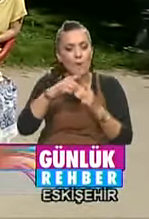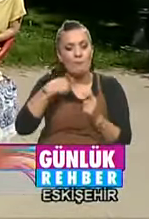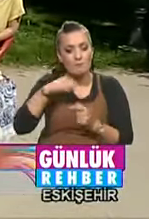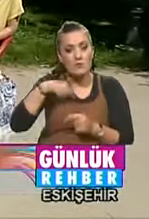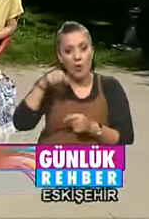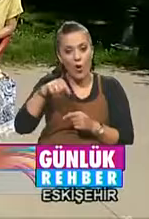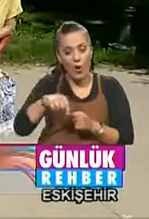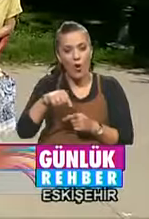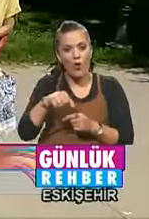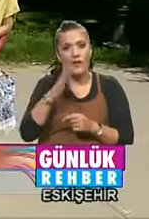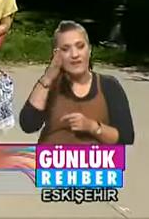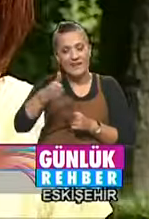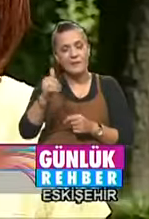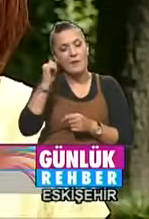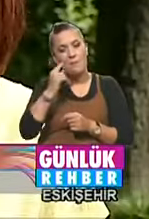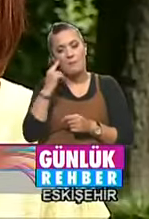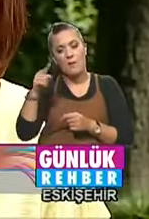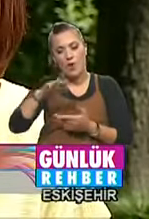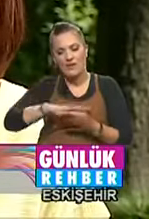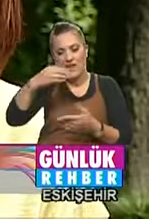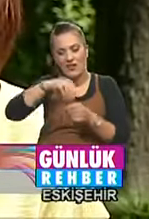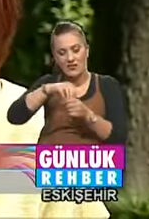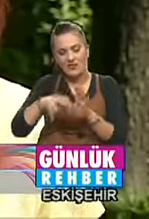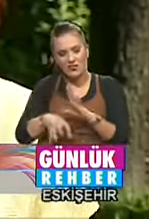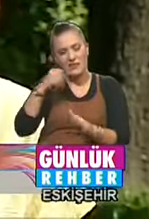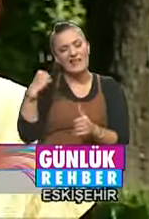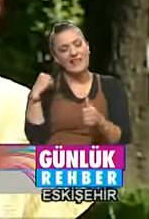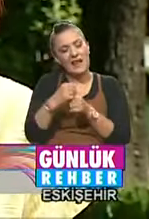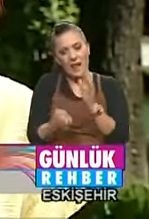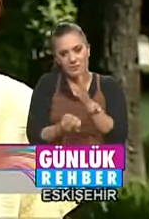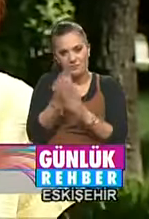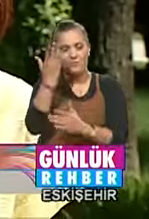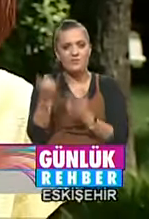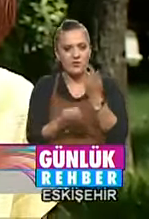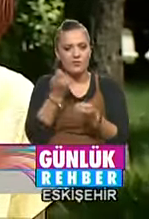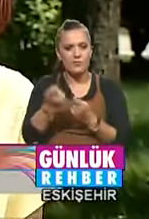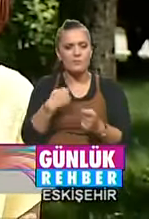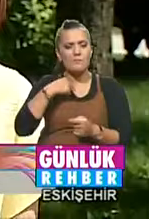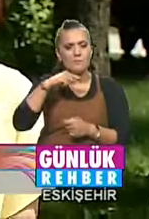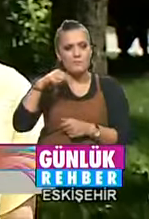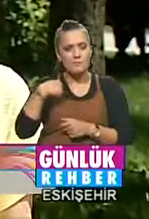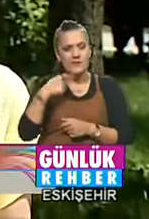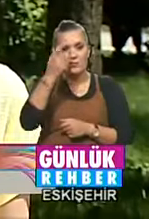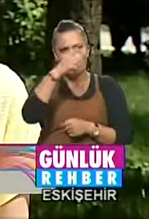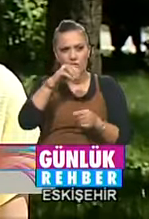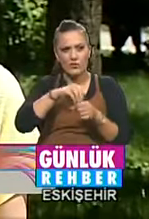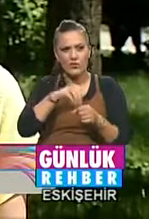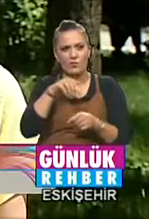tohumlara, işte onlara gidip dönüp o sandıktan çıkarıp, evet, yeniden yeşertmeye çalışıyoruz, evet, galiba. Evet. Yani Türkiye'de